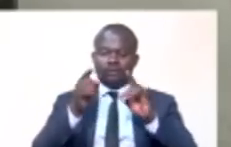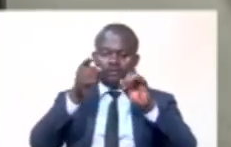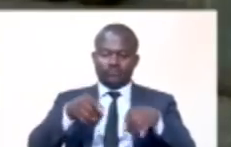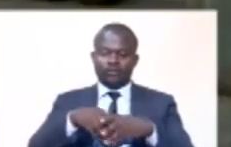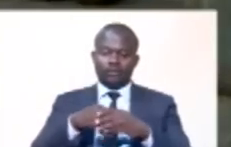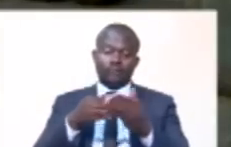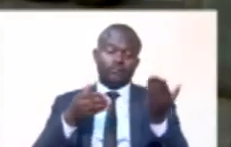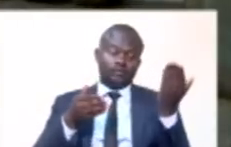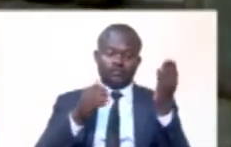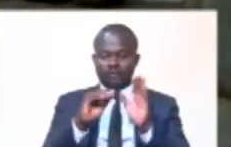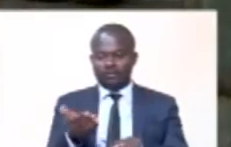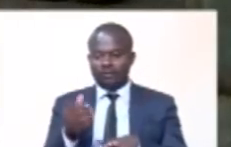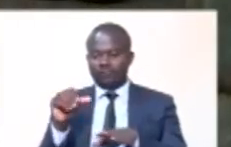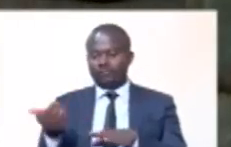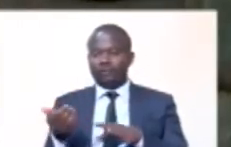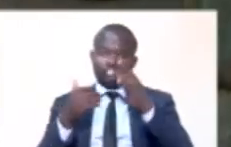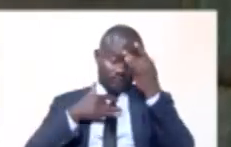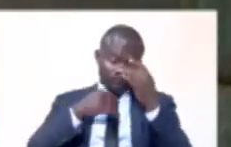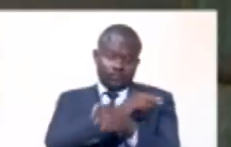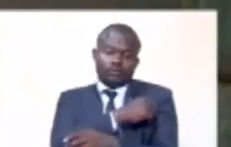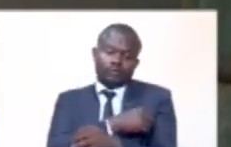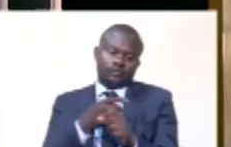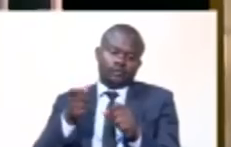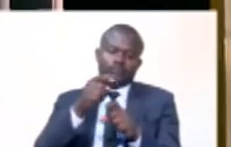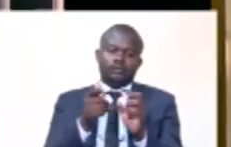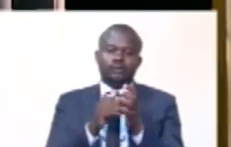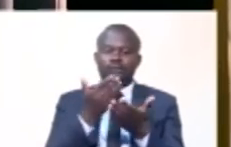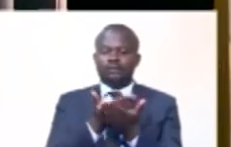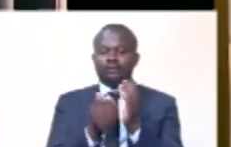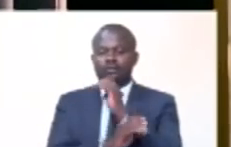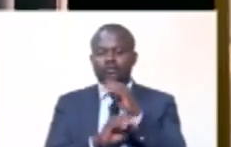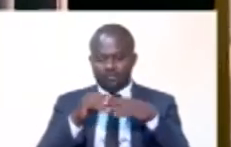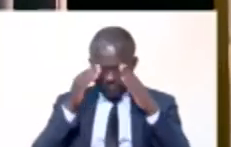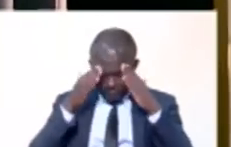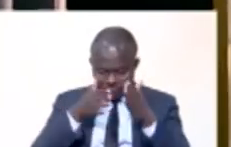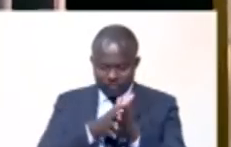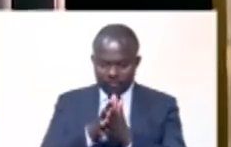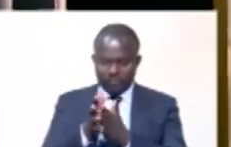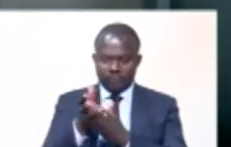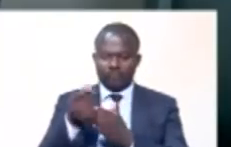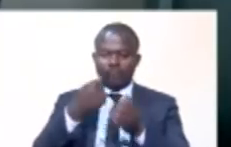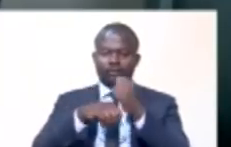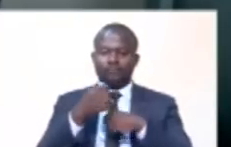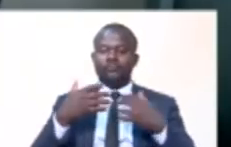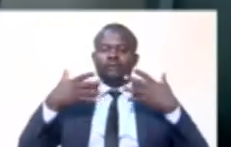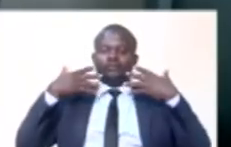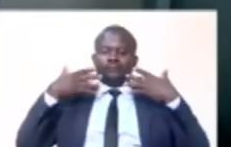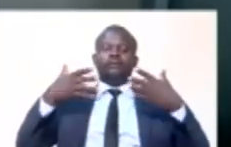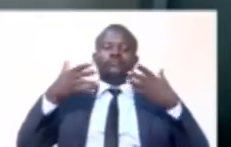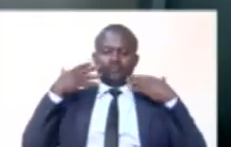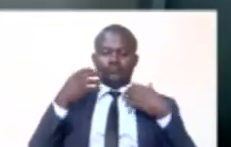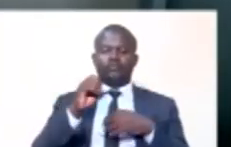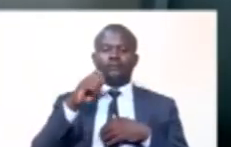cyorezo bapfuye, abarwariye kwa muganga bariyongera ndetse bisaba igihugu gushora imari mu bikorwa remezo birimo inganda z'umwuka wo guhumeka wa